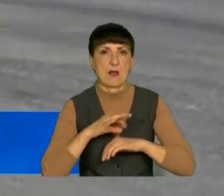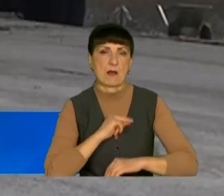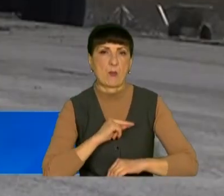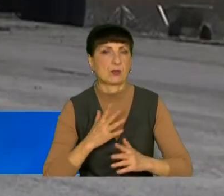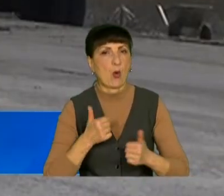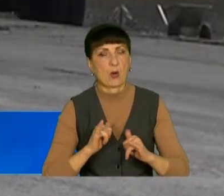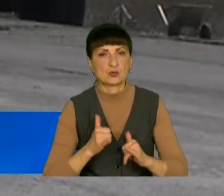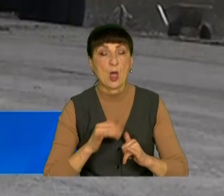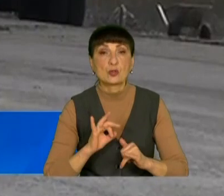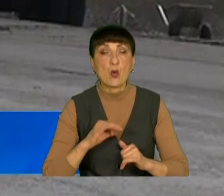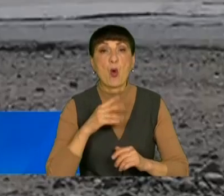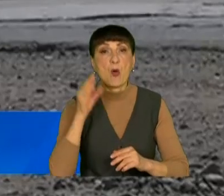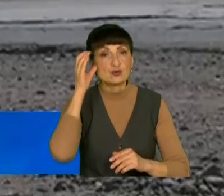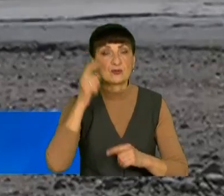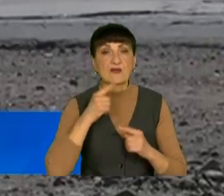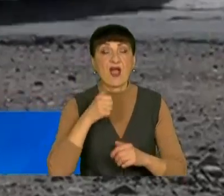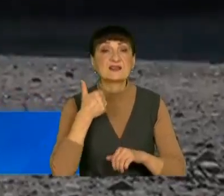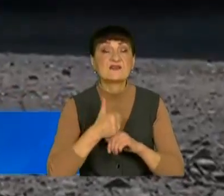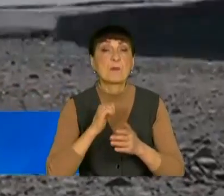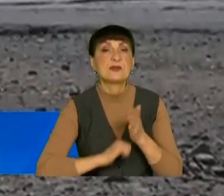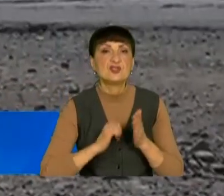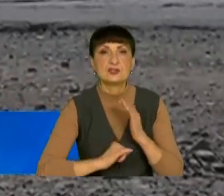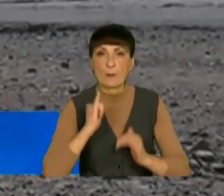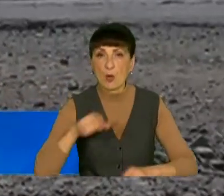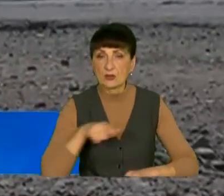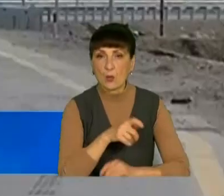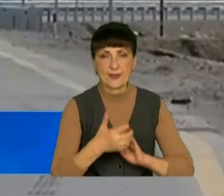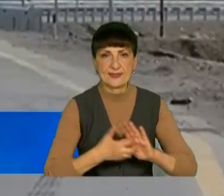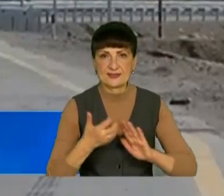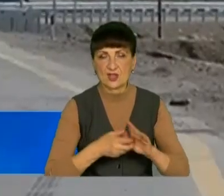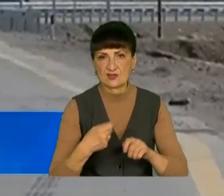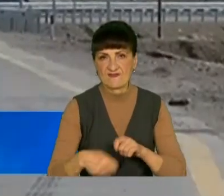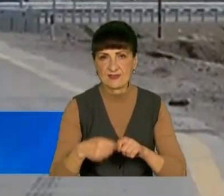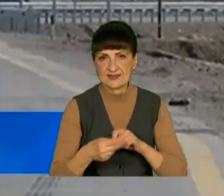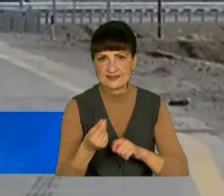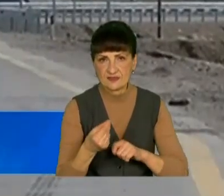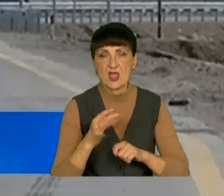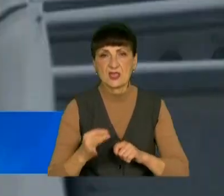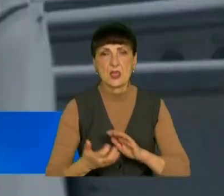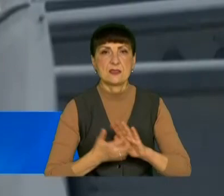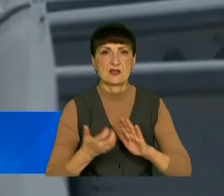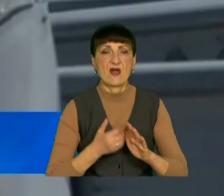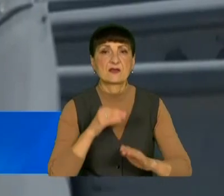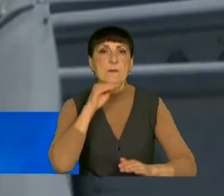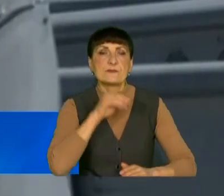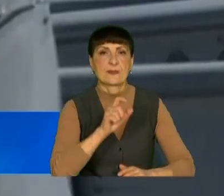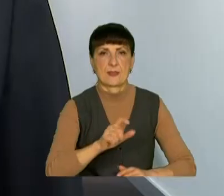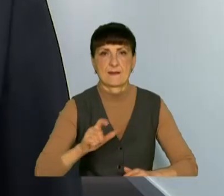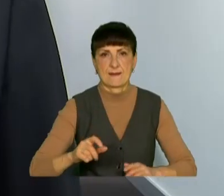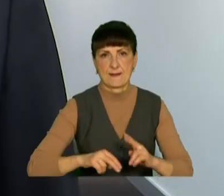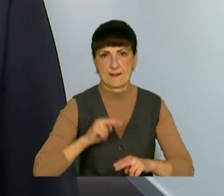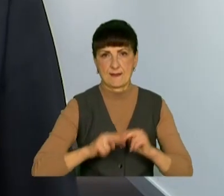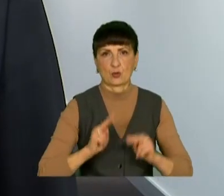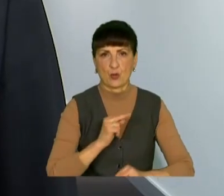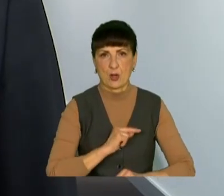Однако эксперты считают, что основная причина плохих дорог – это недостаточное финансирование отрасли и нехватка квалифицированных кадров.